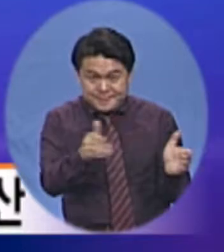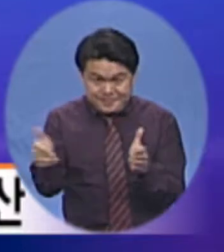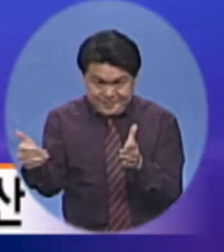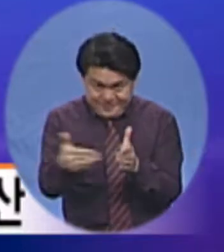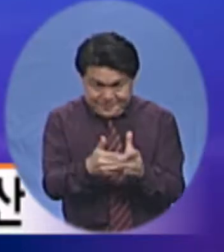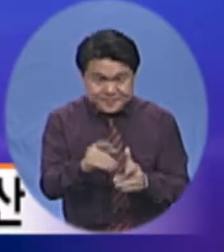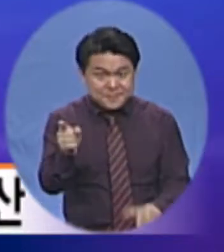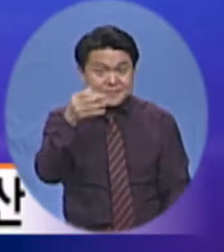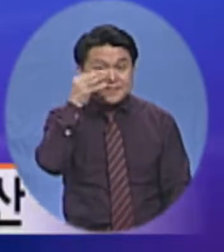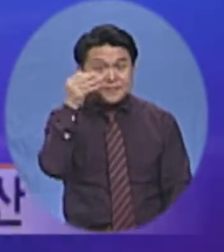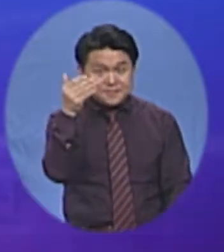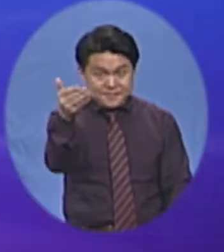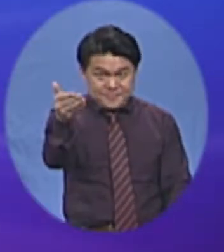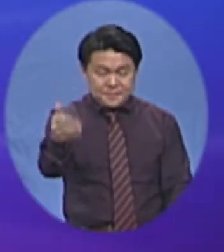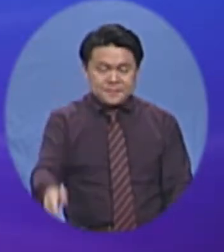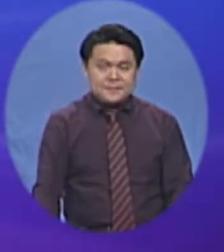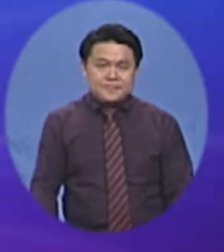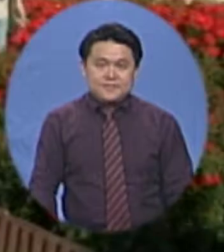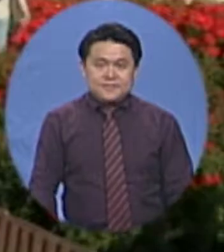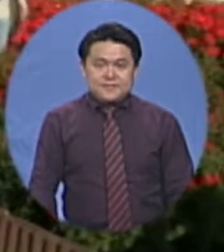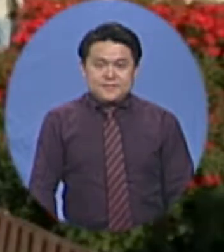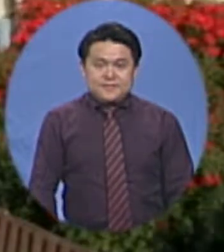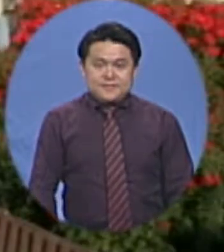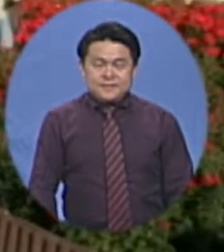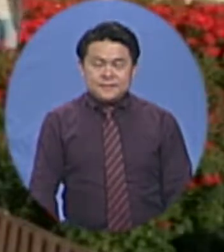준비했습니다. 이현주 기자입니다.